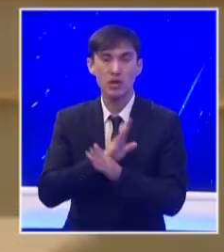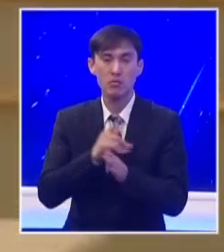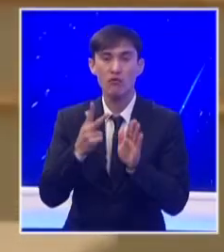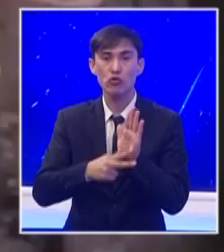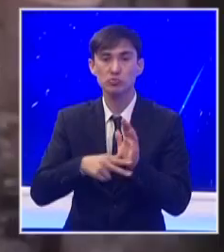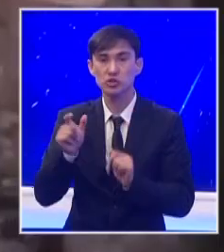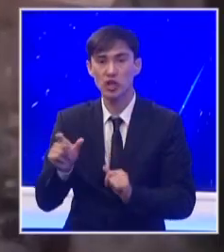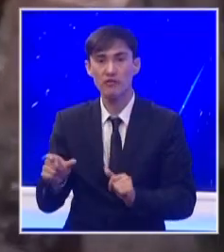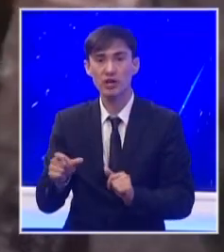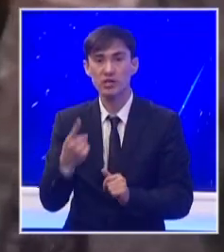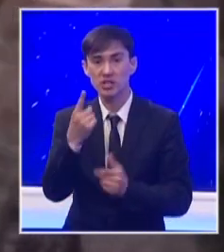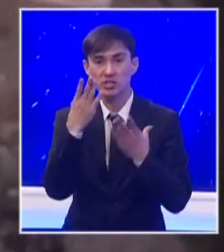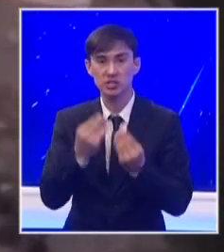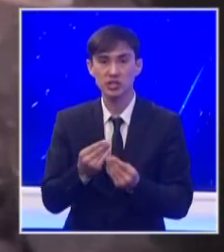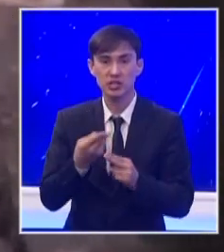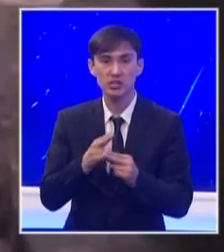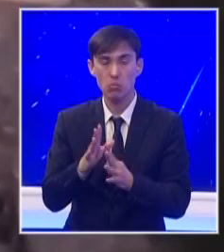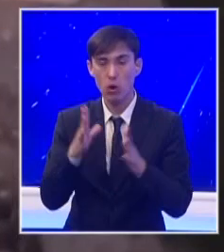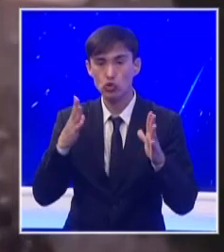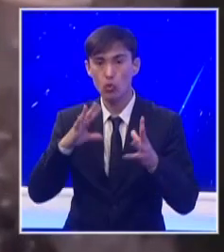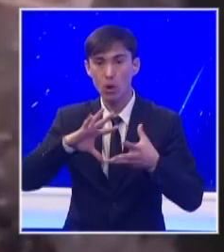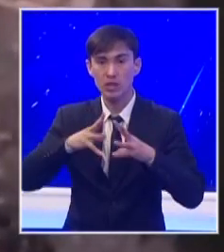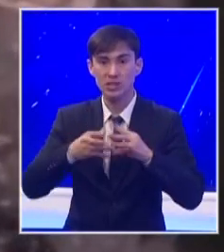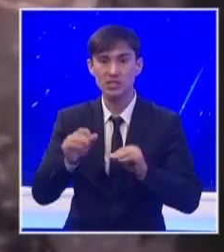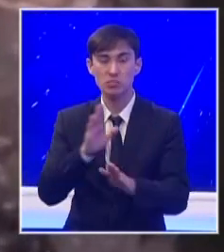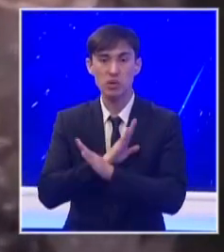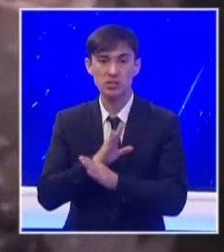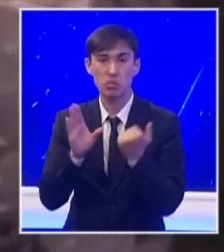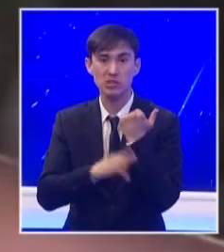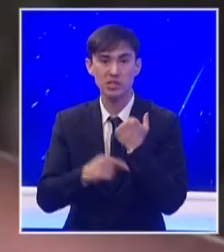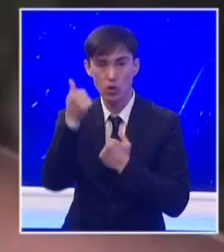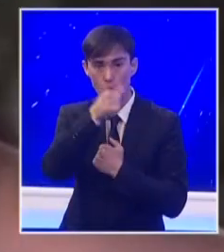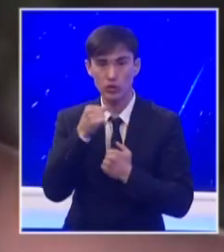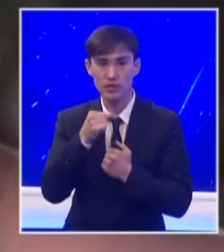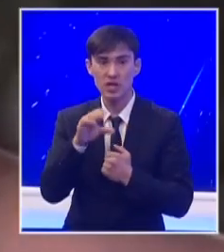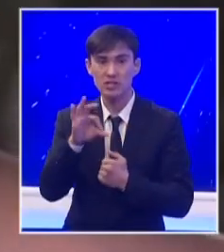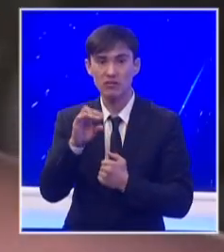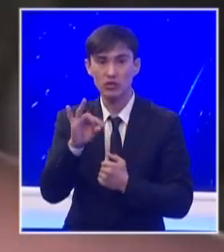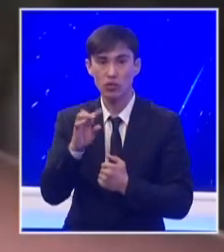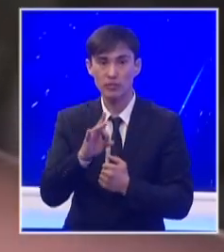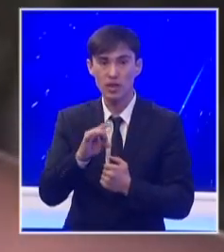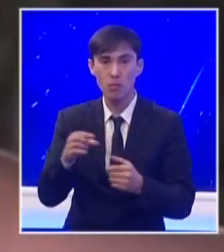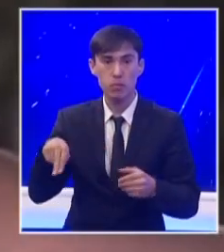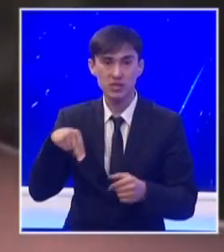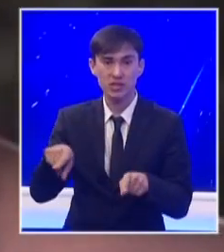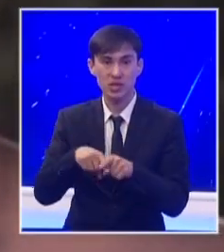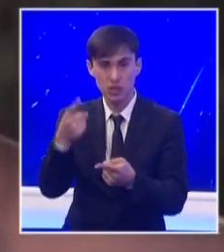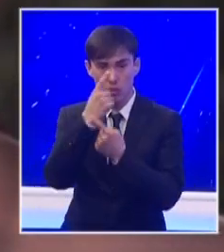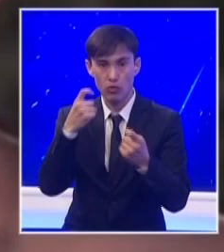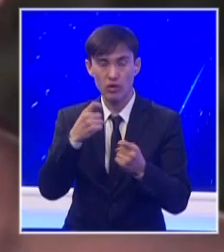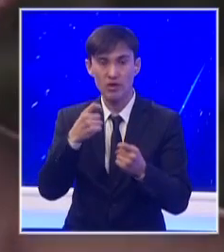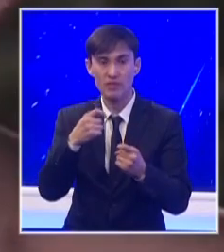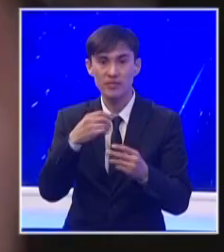80 человек, только за один день, это самый большой показатель смертности за последние годы в Сальвадоре. Президент также опубликовал